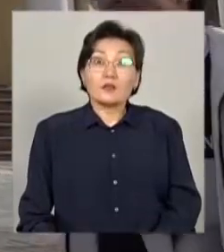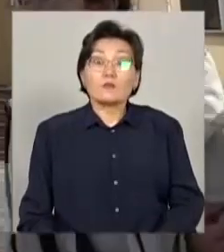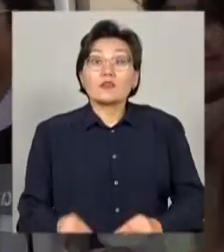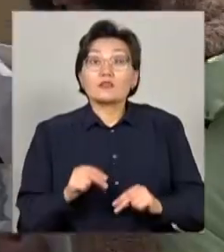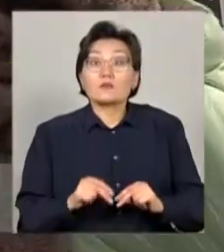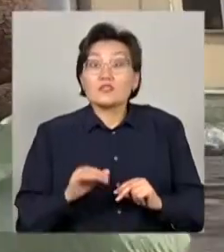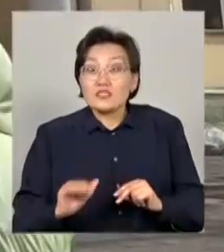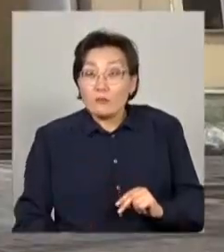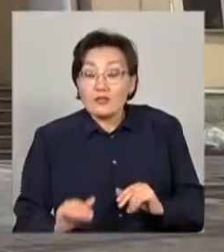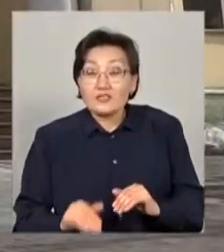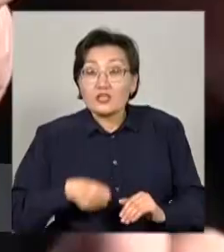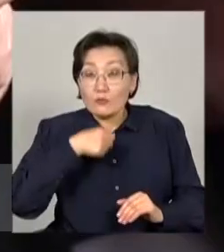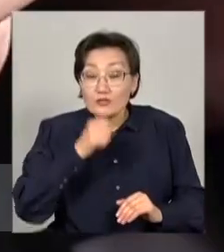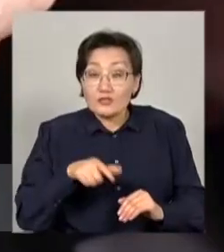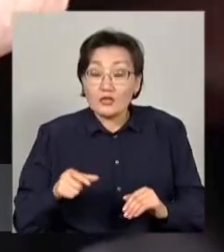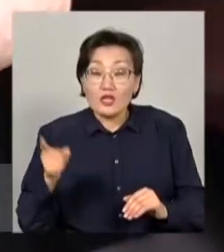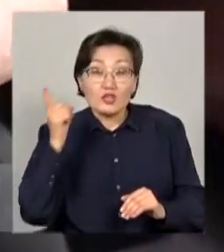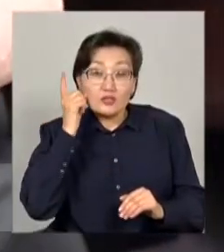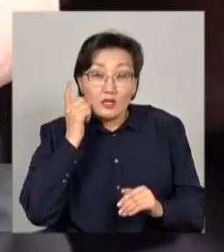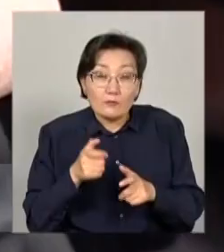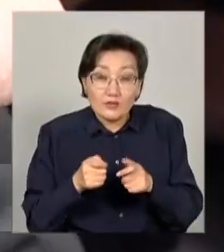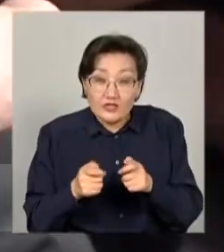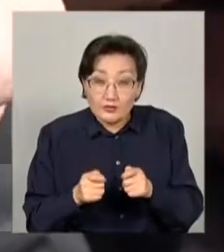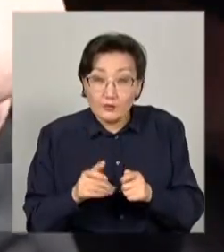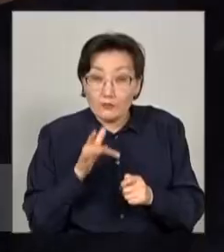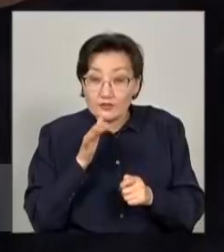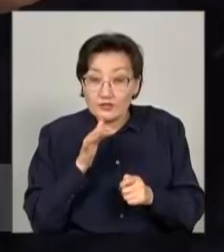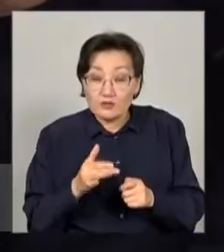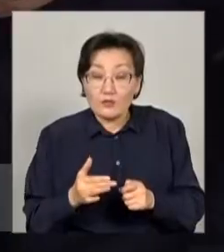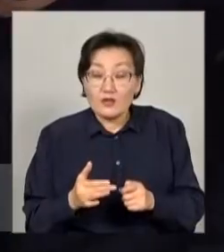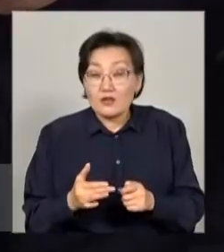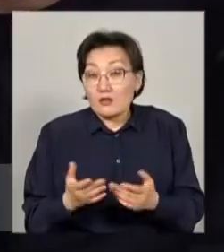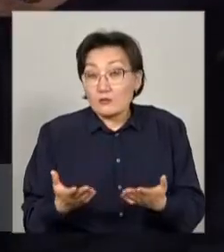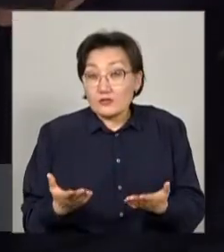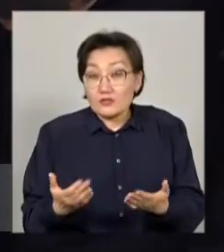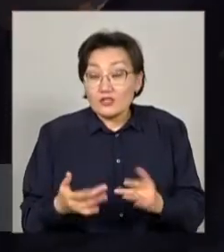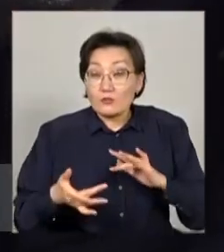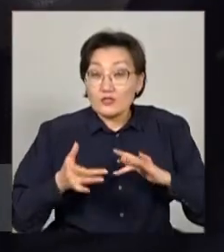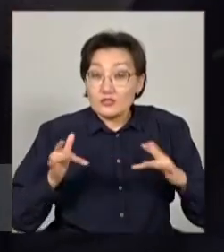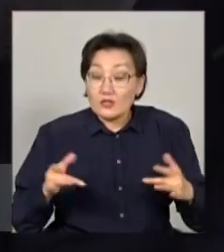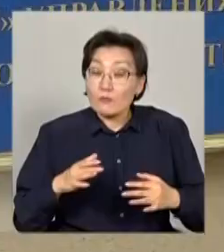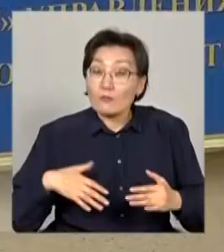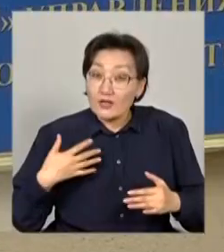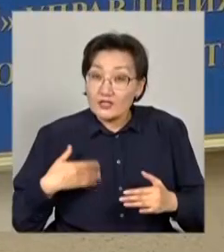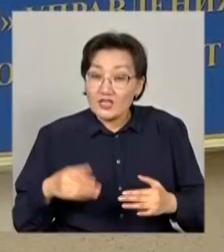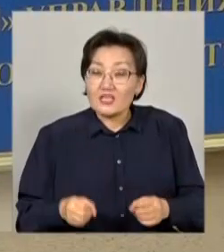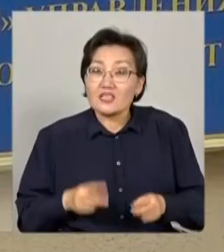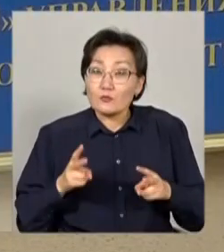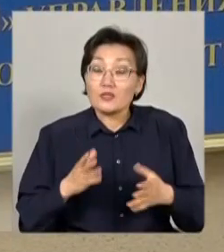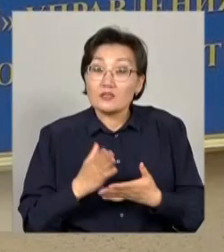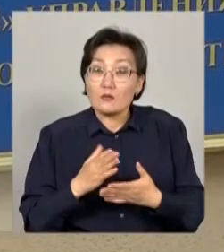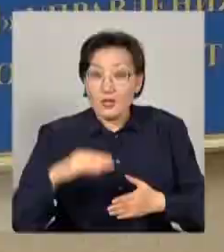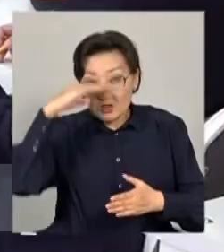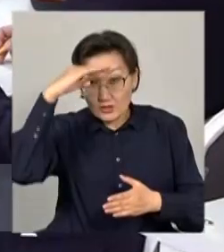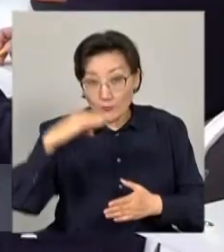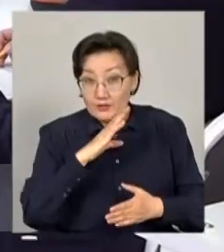Еңбектеген баладан еңкейген қартқа дейін телефонға телмірген заманда таяқтың екі ұшы бар демекші. Интернеттің пайдасы да, зияны да көп.